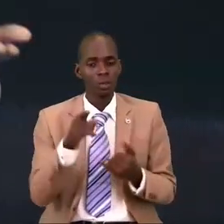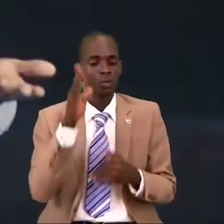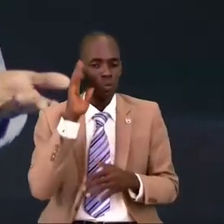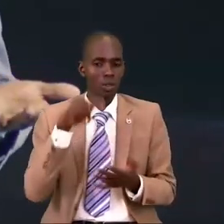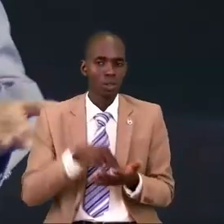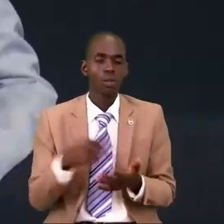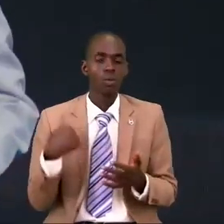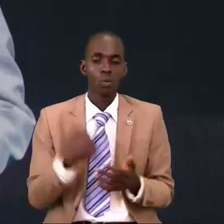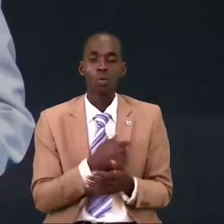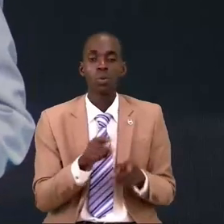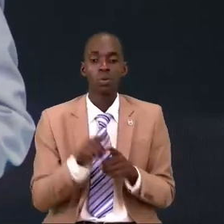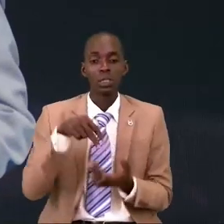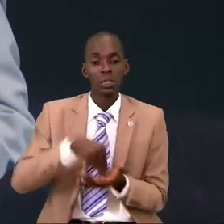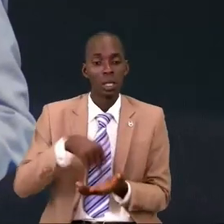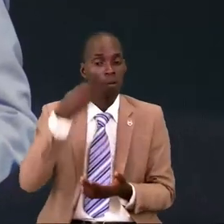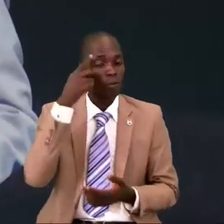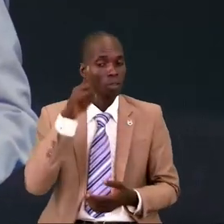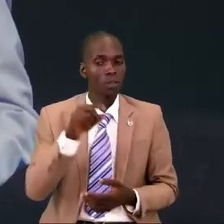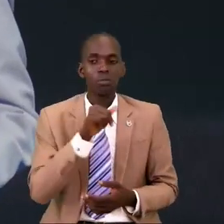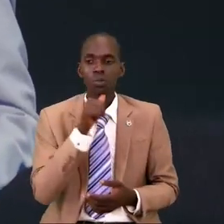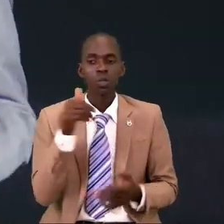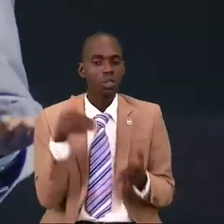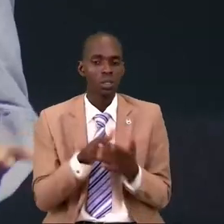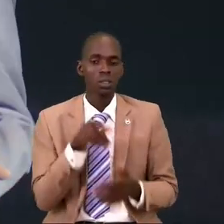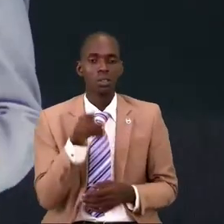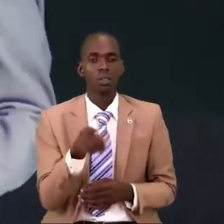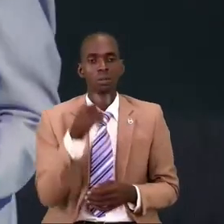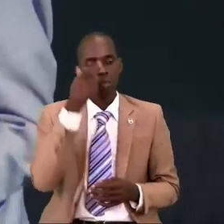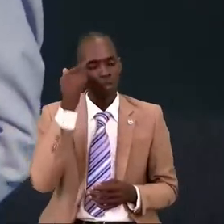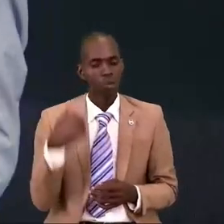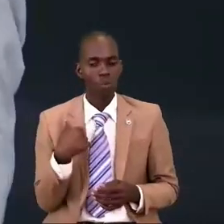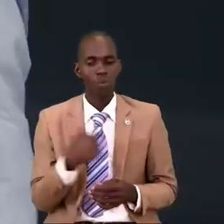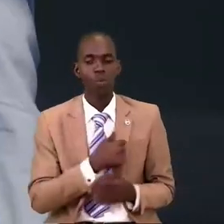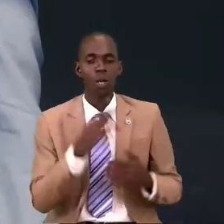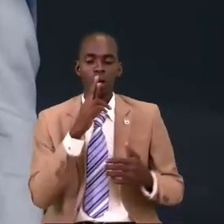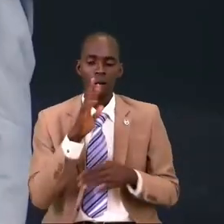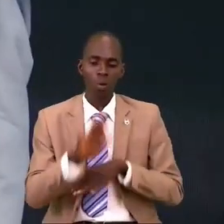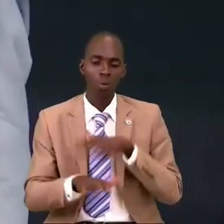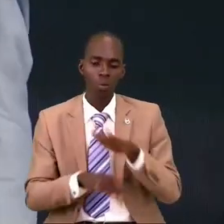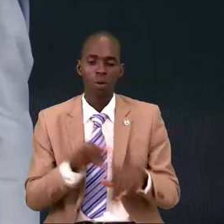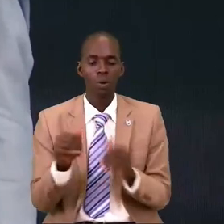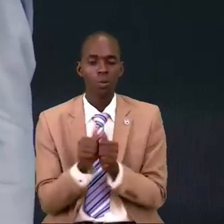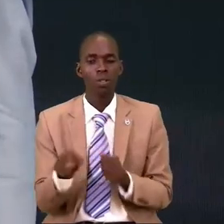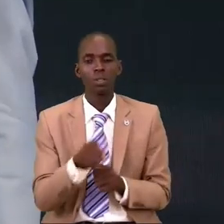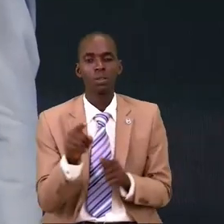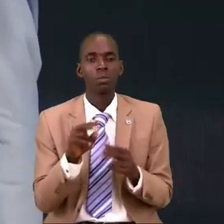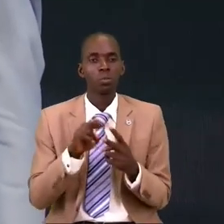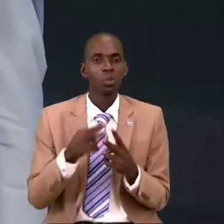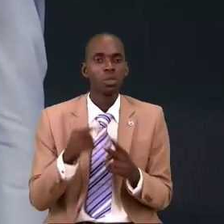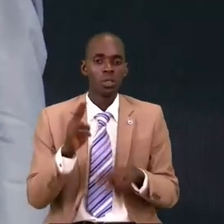marchons avec eux. Et il dit, et qui ne s'assied pas en compagnie des moqueurs. Avant de savoir ce qui se passe, on